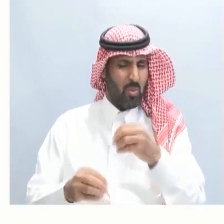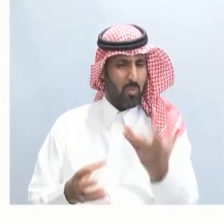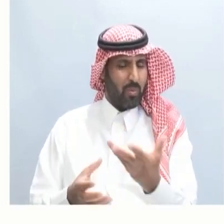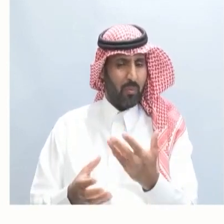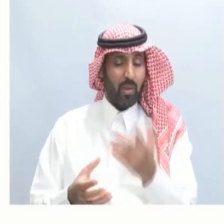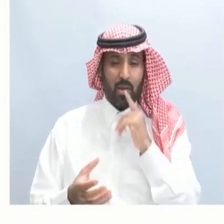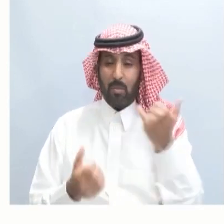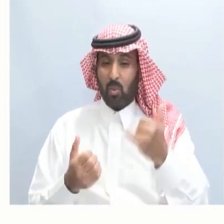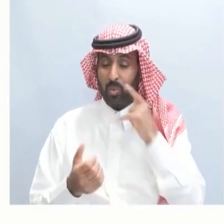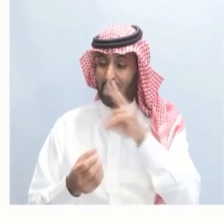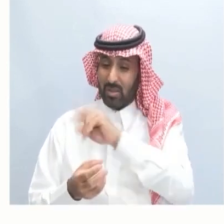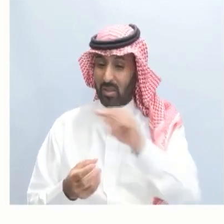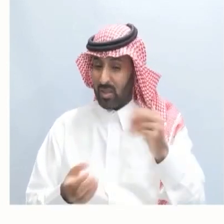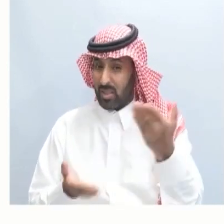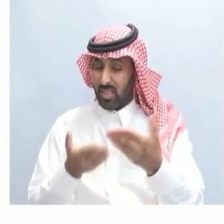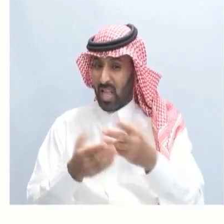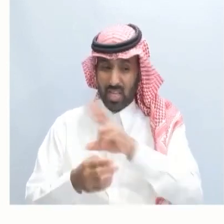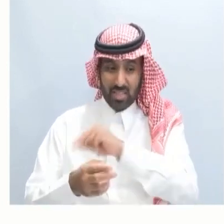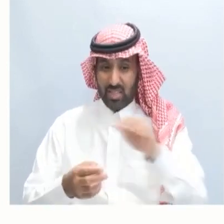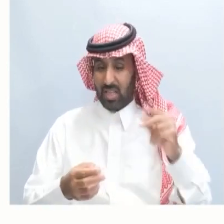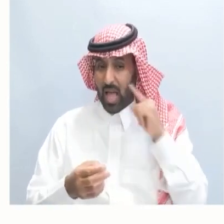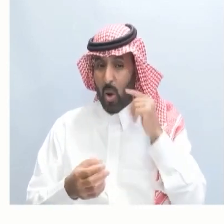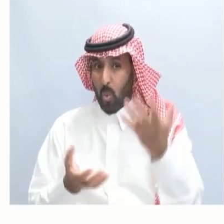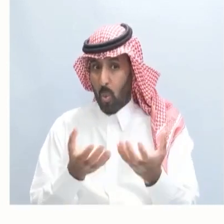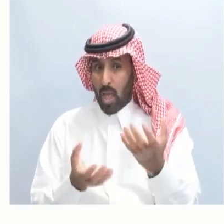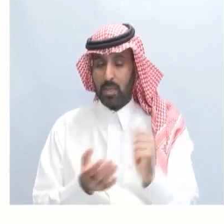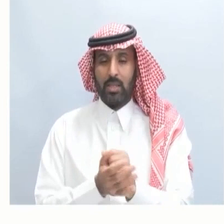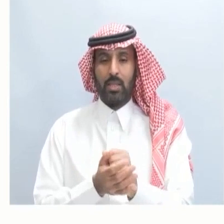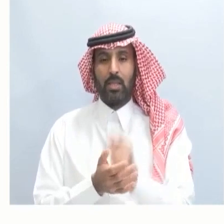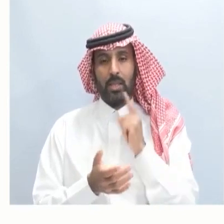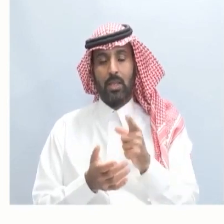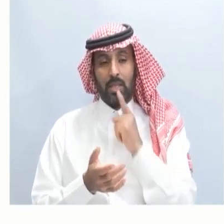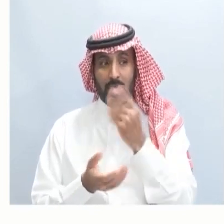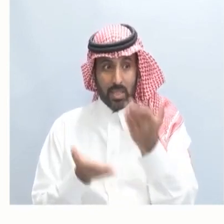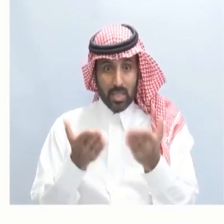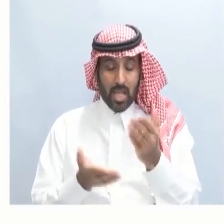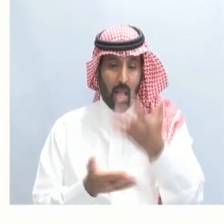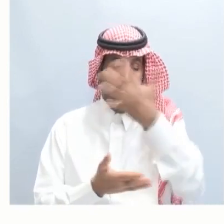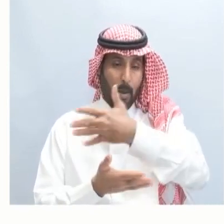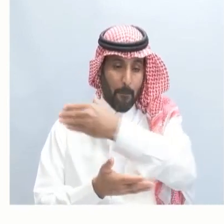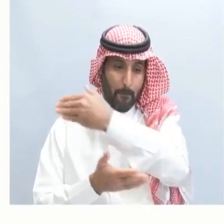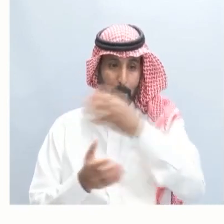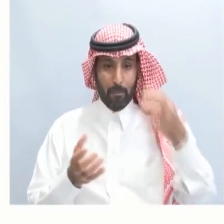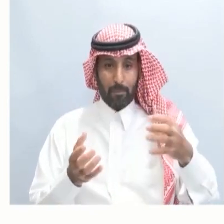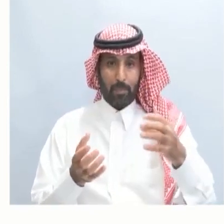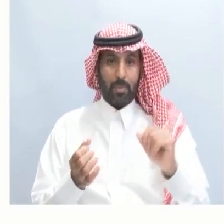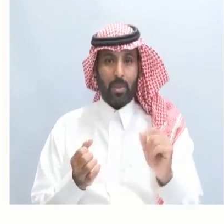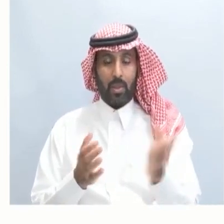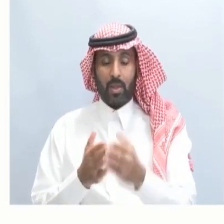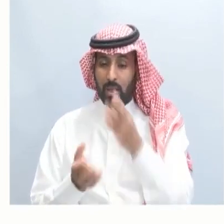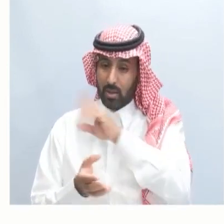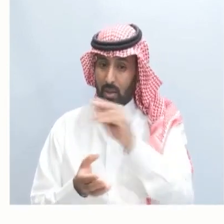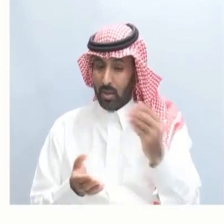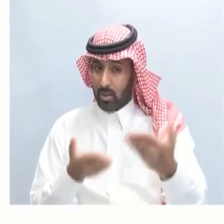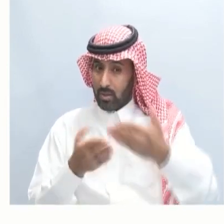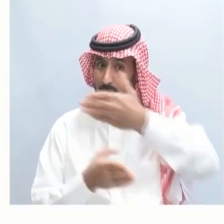المهم ان تساوي الكتلتين في ماذا في الطرفين فلاحظ عندما تساوت الكتلتين في الطرفين تساوى